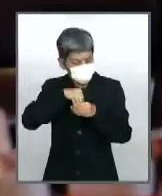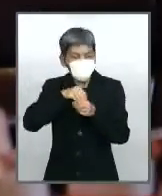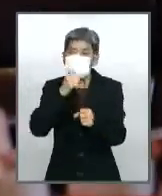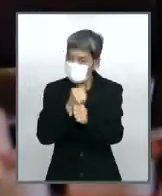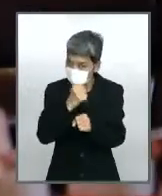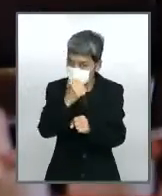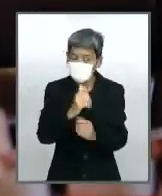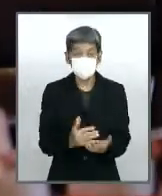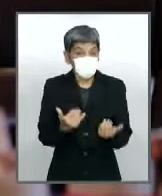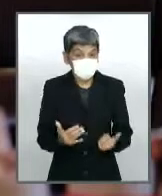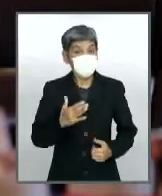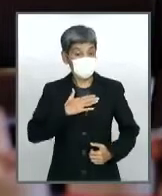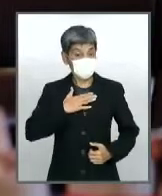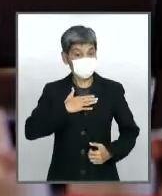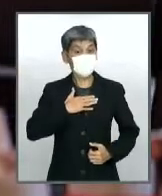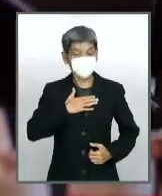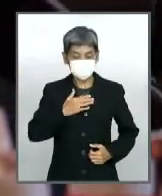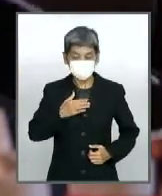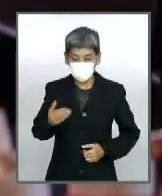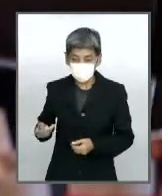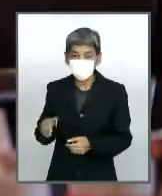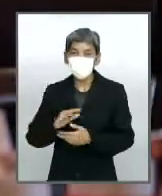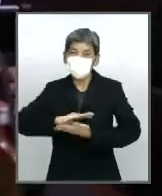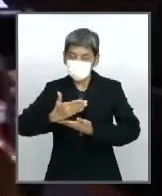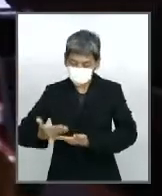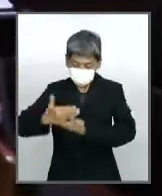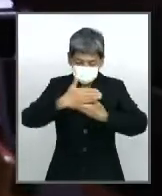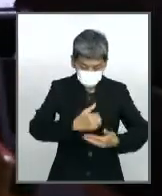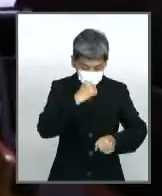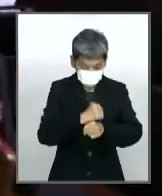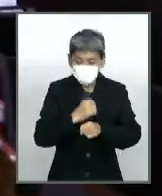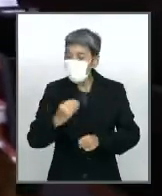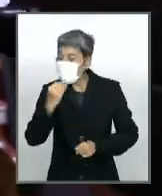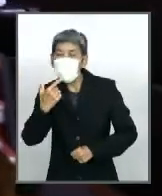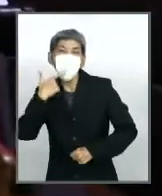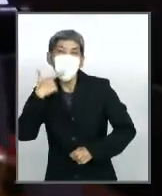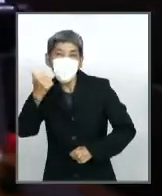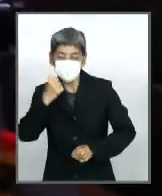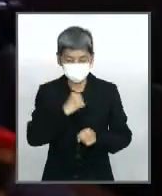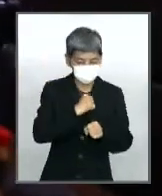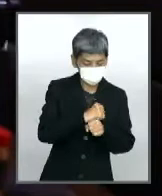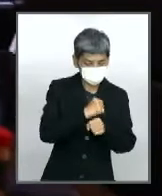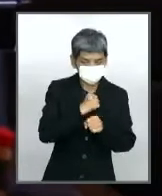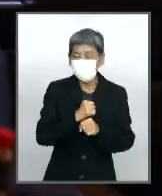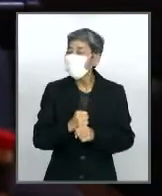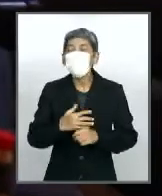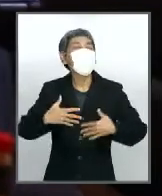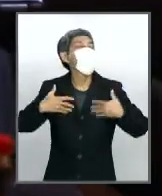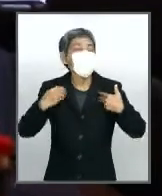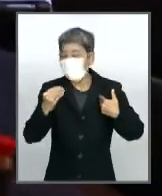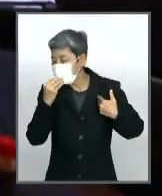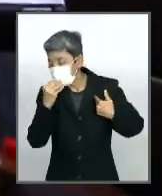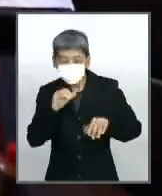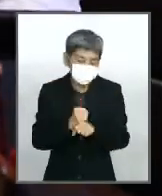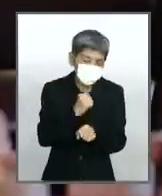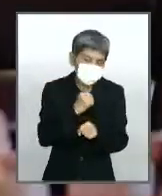work from home ได้อย่างที่วันนี้ไมค์ก็ผลงานมาทำที่นี่แล้วก็กินอาหารอร่อยไปด้วยเรียกว่าทำงานไปชิลลิ่ง